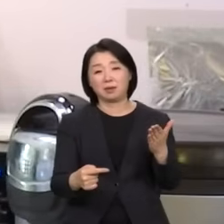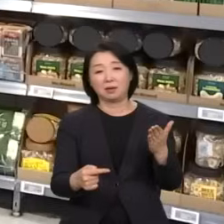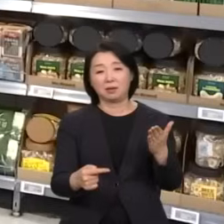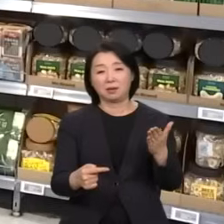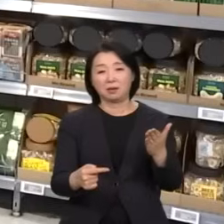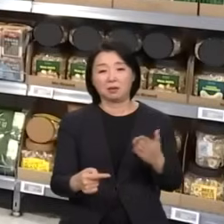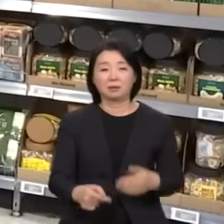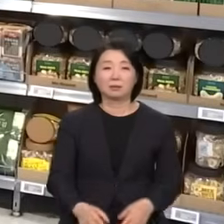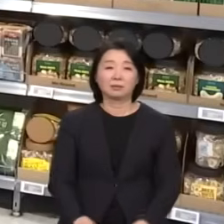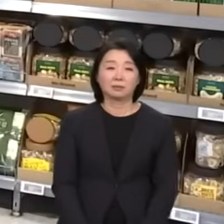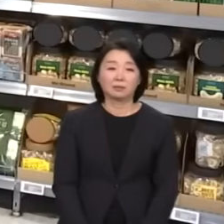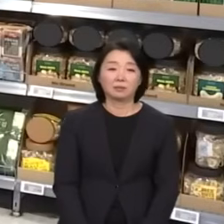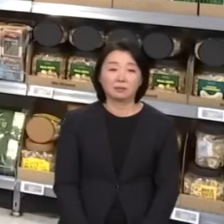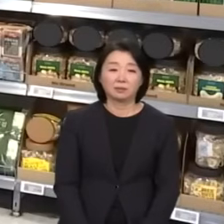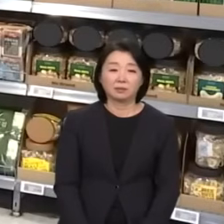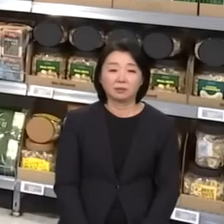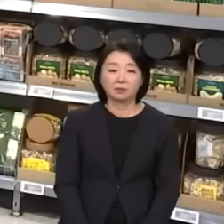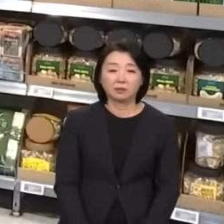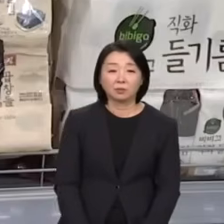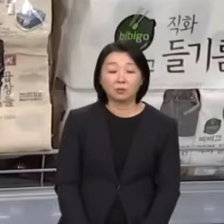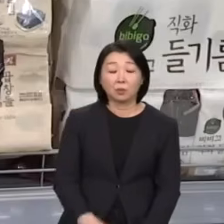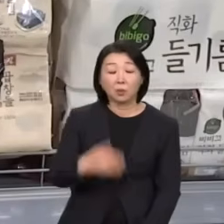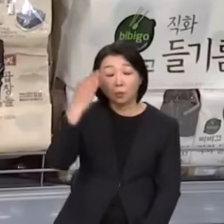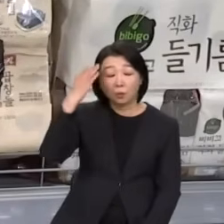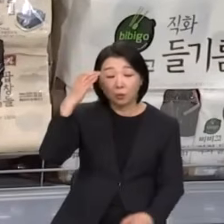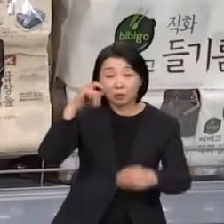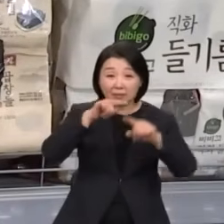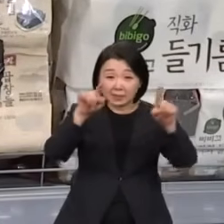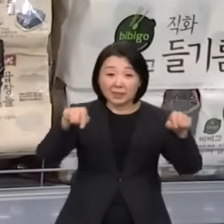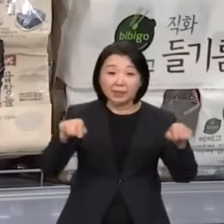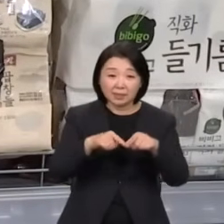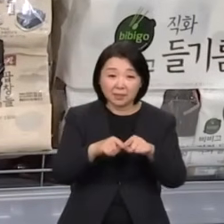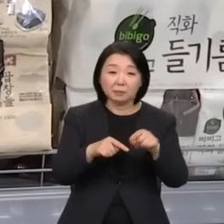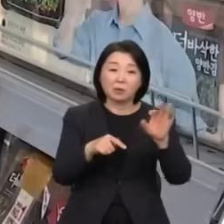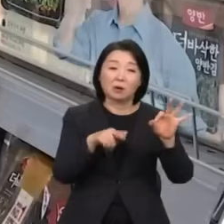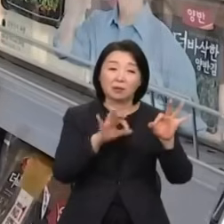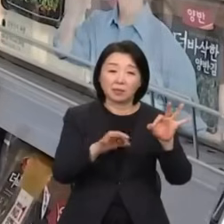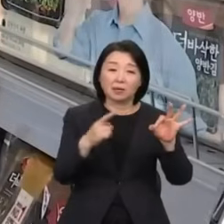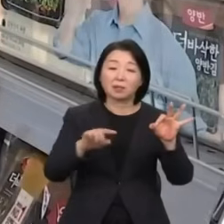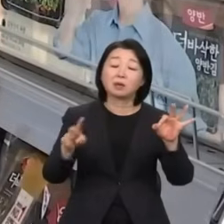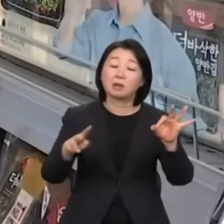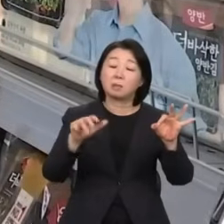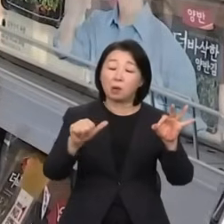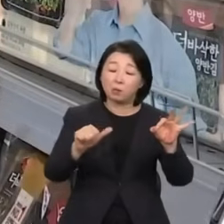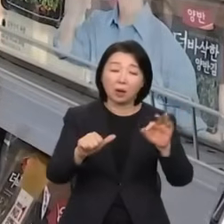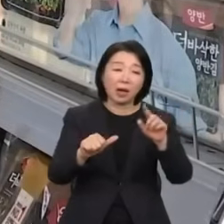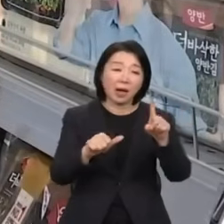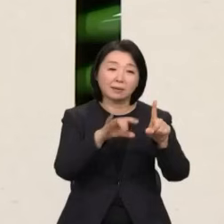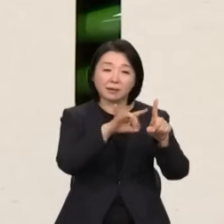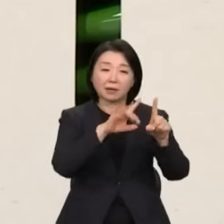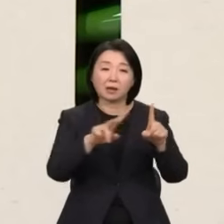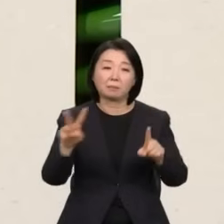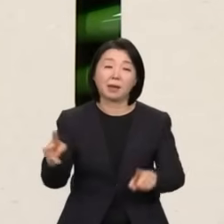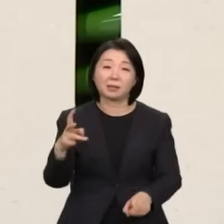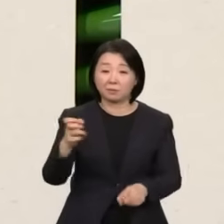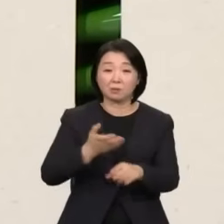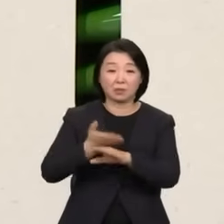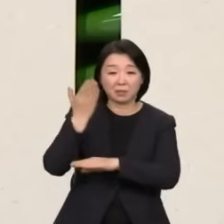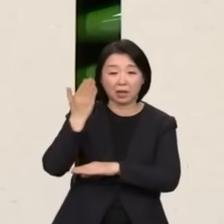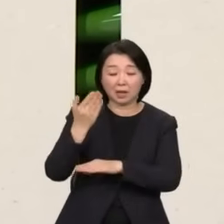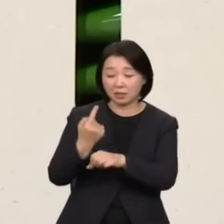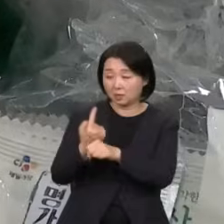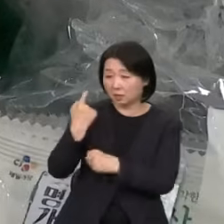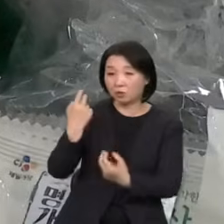이어지니까. 오늘 마른 김 10장의 평균 소매 가격은 1,305원. 한 장당 130원이 넘는 건데 1년